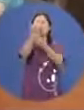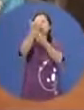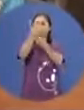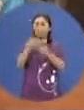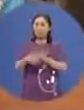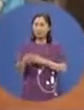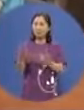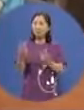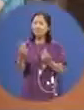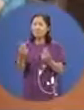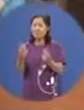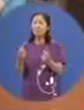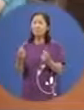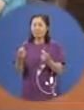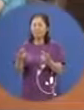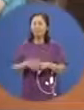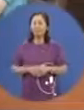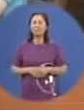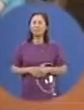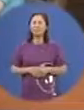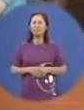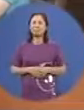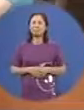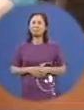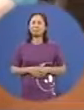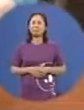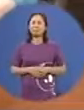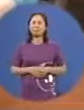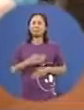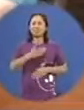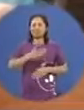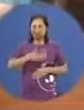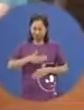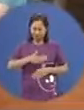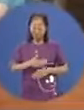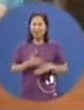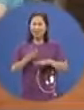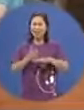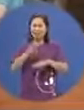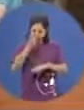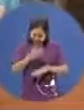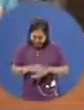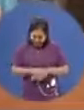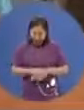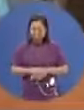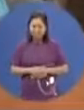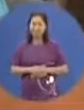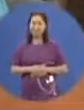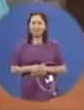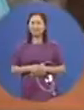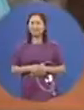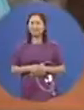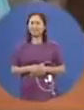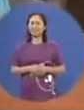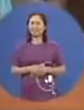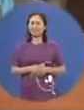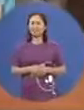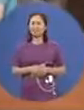り直せとかなんかいうのがありましたね。 ですね、 はい、 はい、よくわかりました、はい、今日どうもありがとうございました、 はい、どうもありがとうございました。